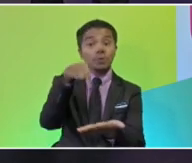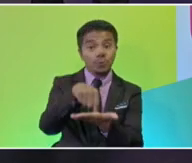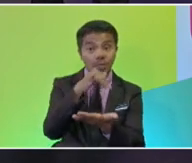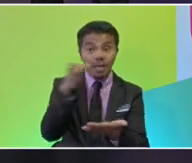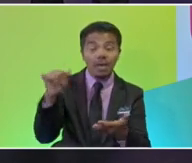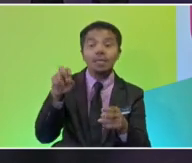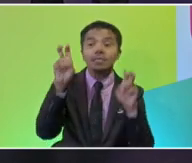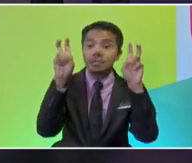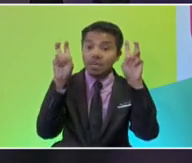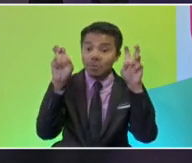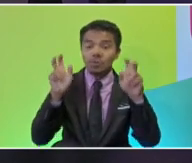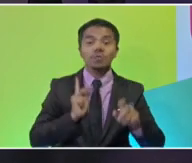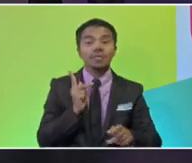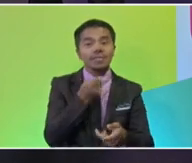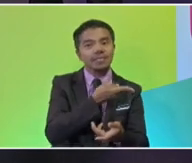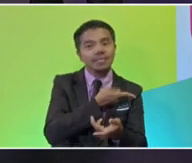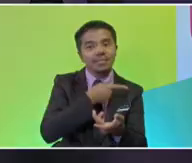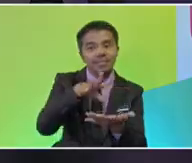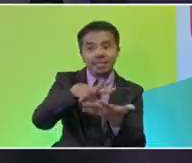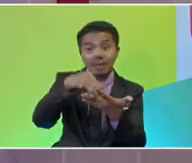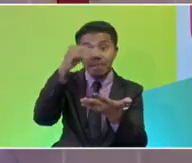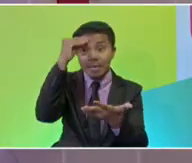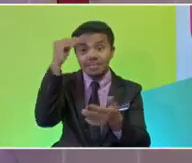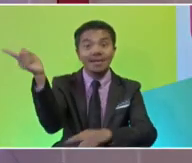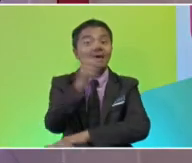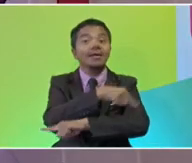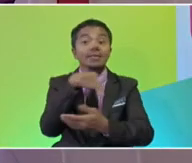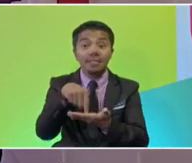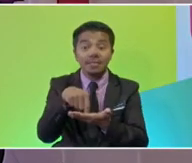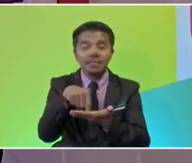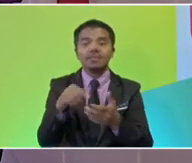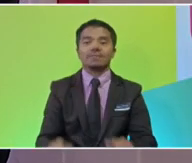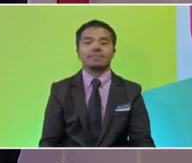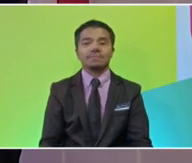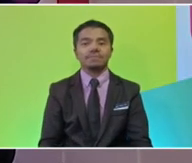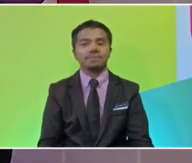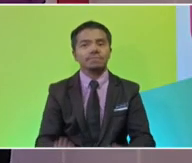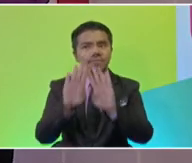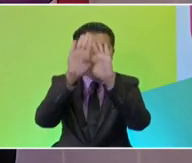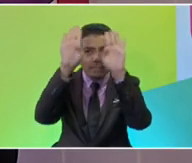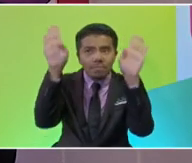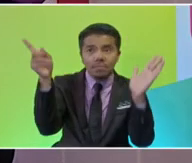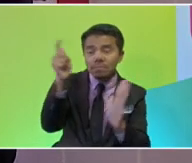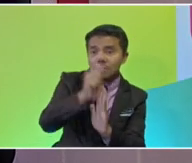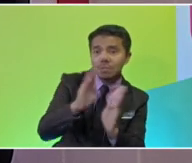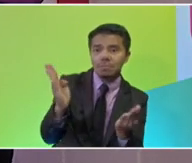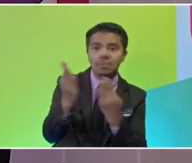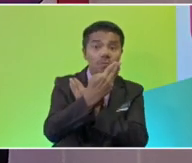berkaitan dengan bayang-bayang begitu dengan sumbernya Begitu juga dengan macam mana bayang-bayang boleh terbentuk